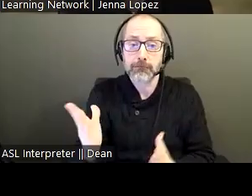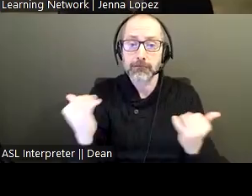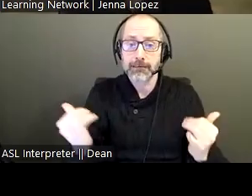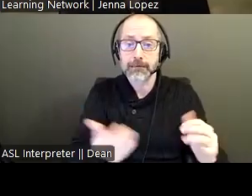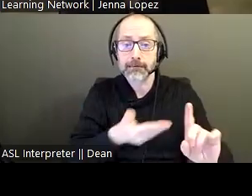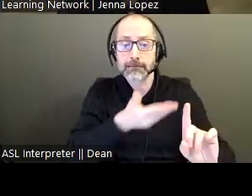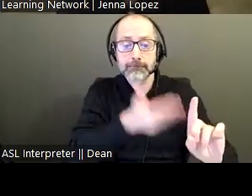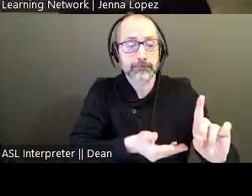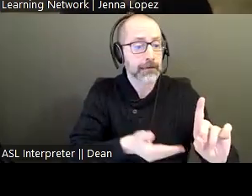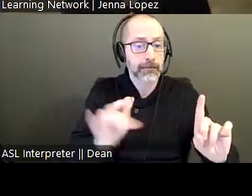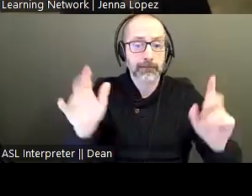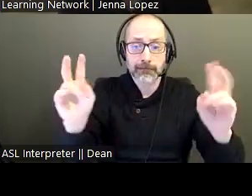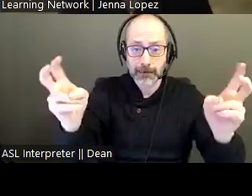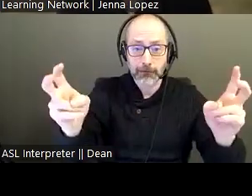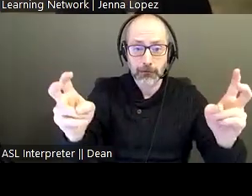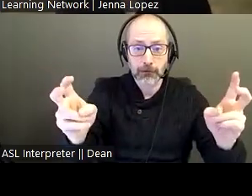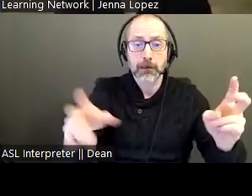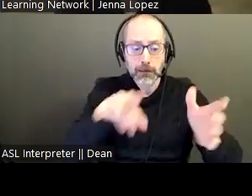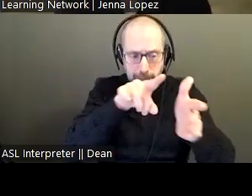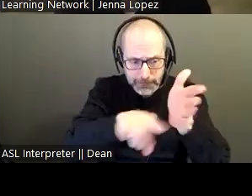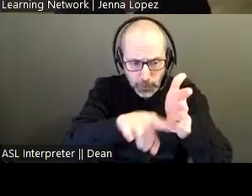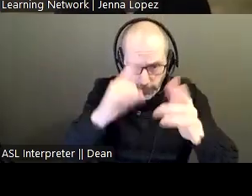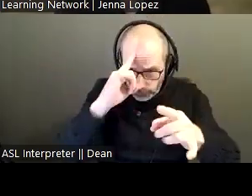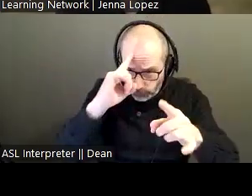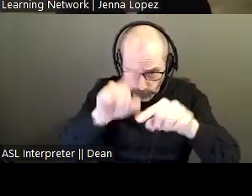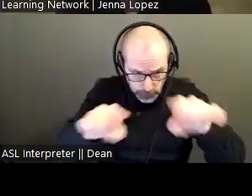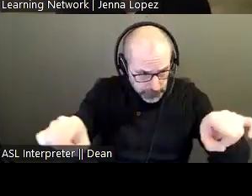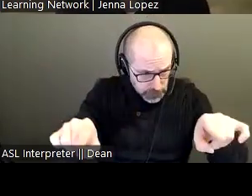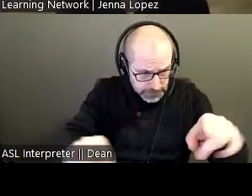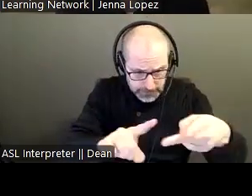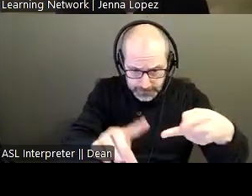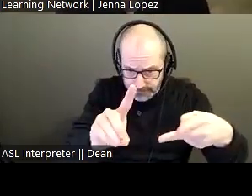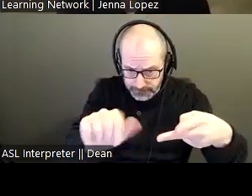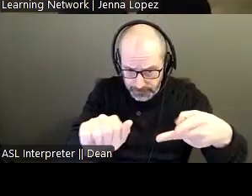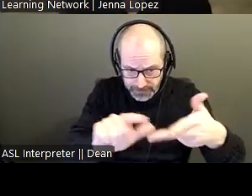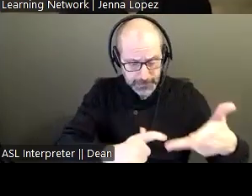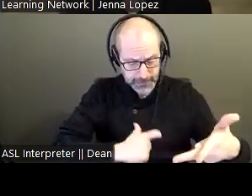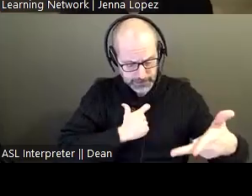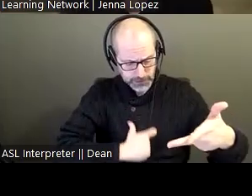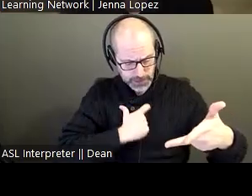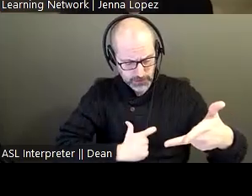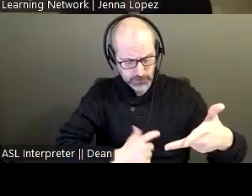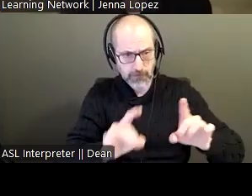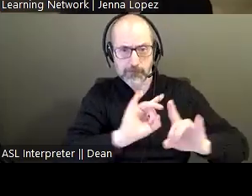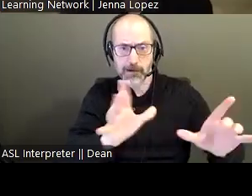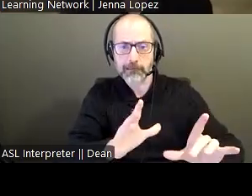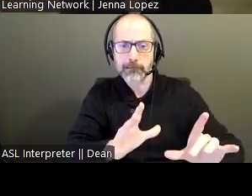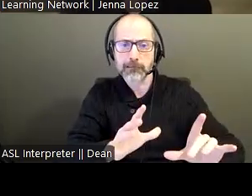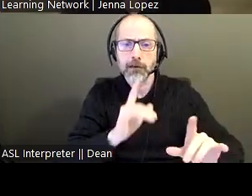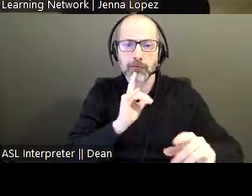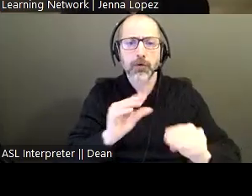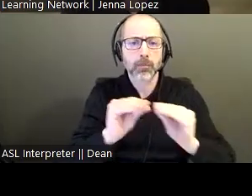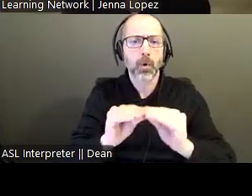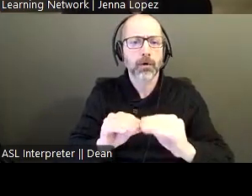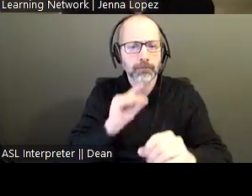présenter notre présentatrice pour le webinaire d'aujourd'hui, qui s'appelle Explorer la neurodivergence, le handicap et la